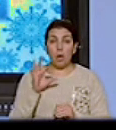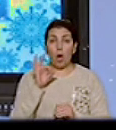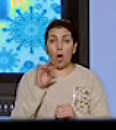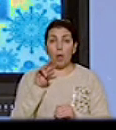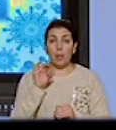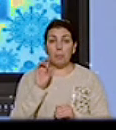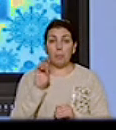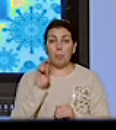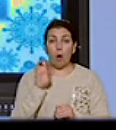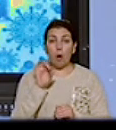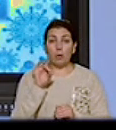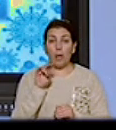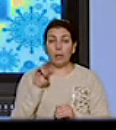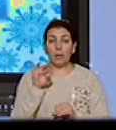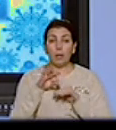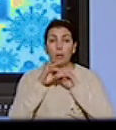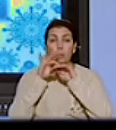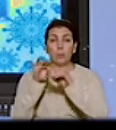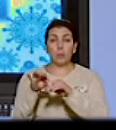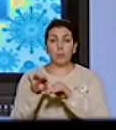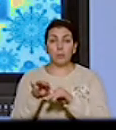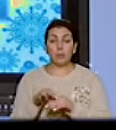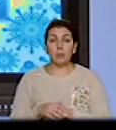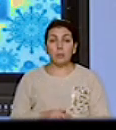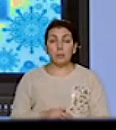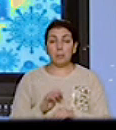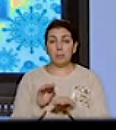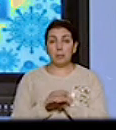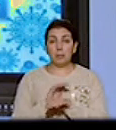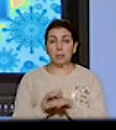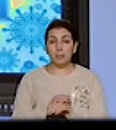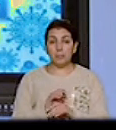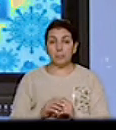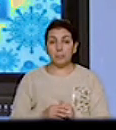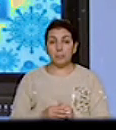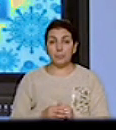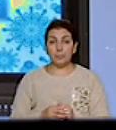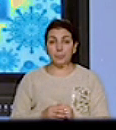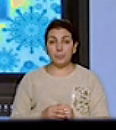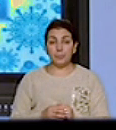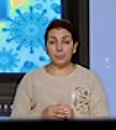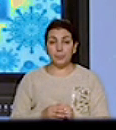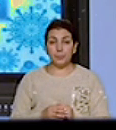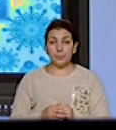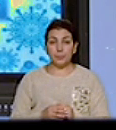Олып борады. Отводит. Молодцы.